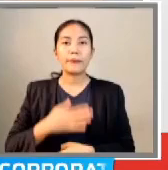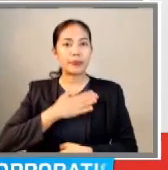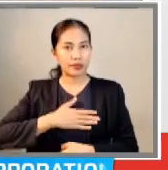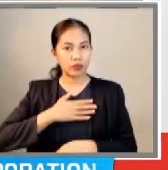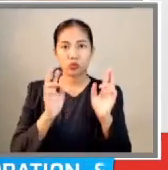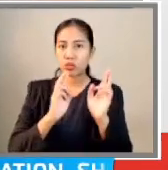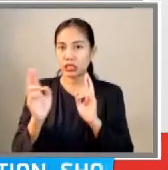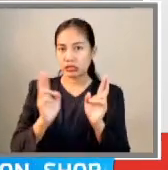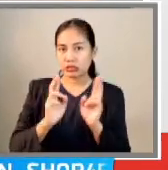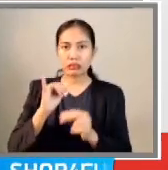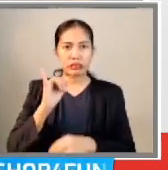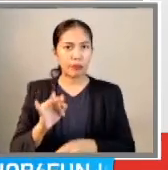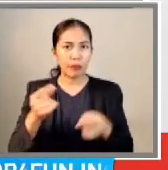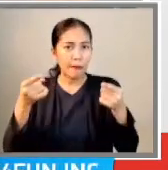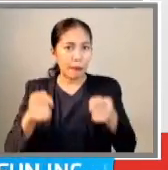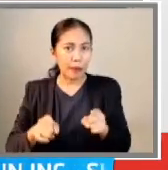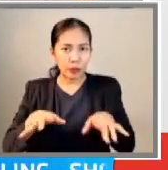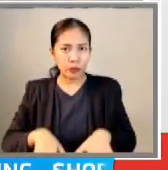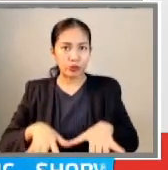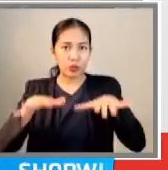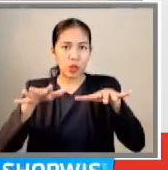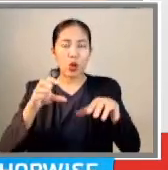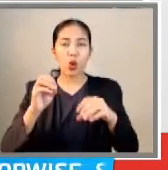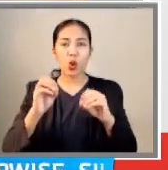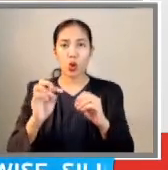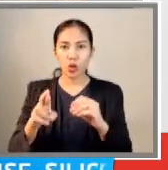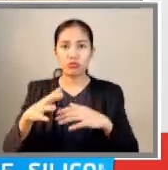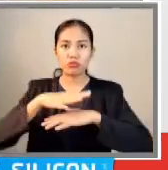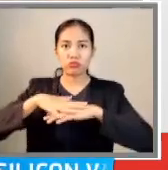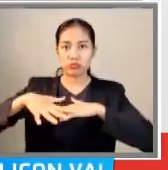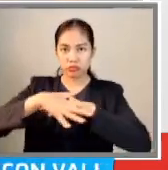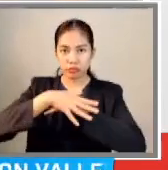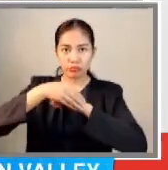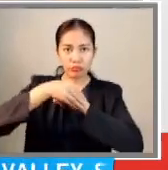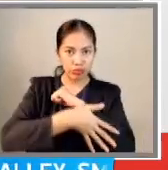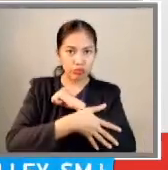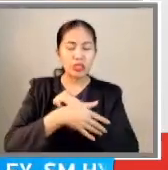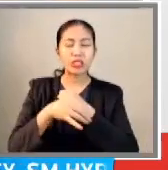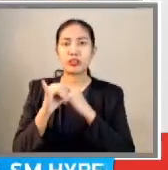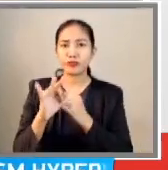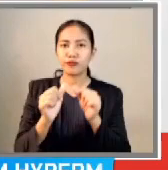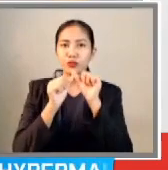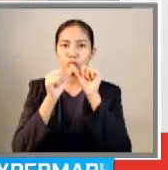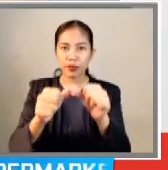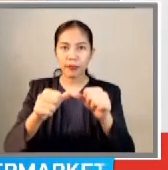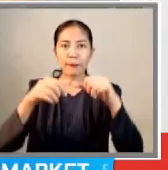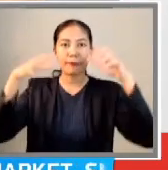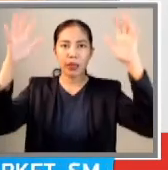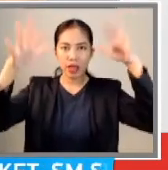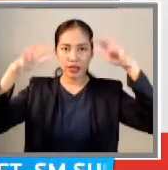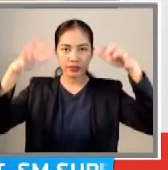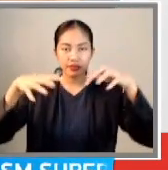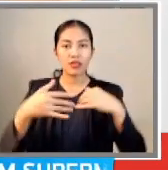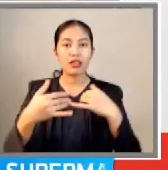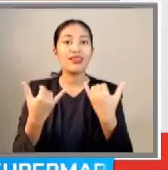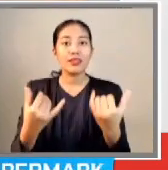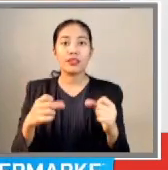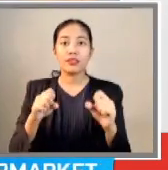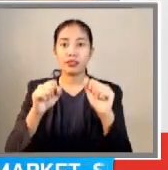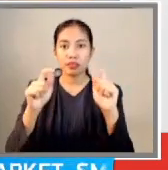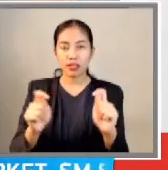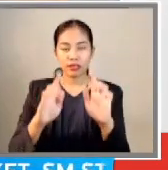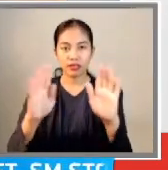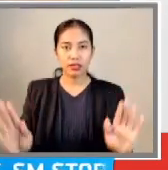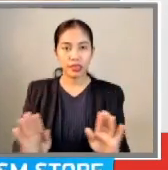ng biglang pagbaha o pag-uho ng lupa, lalong-lalo na kung tuloy-tuloy ang pag-ulan na mararanasan. Opo, itong weekend, ano ba ang maaasahan po nating